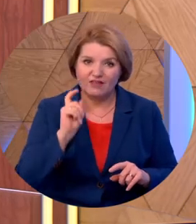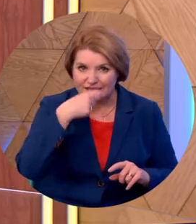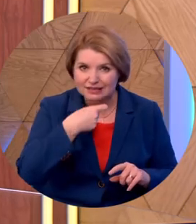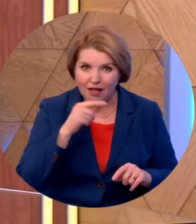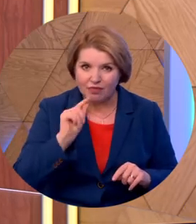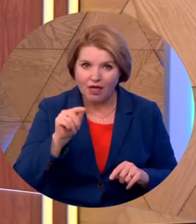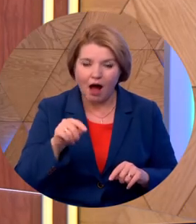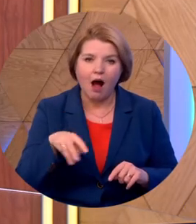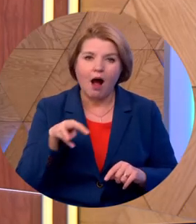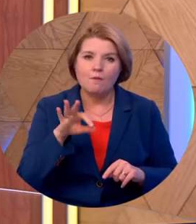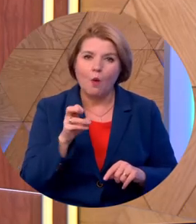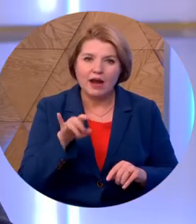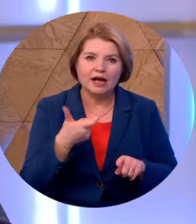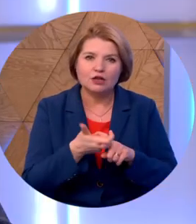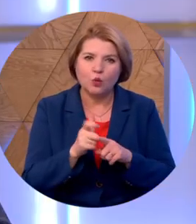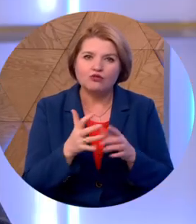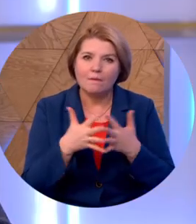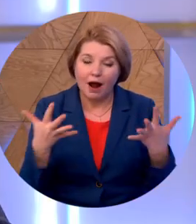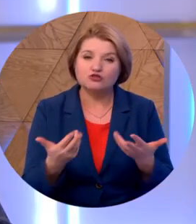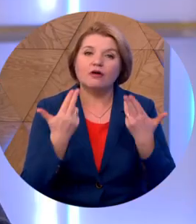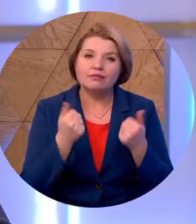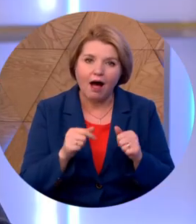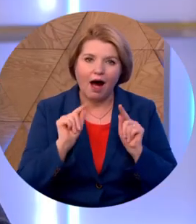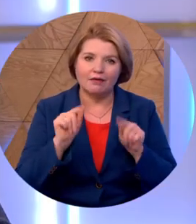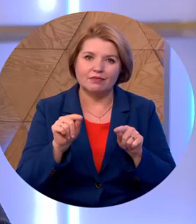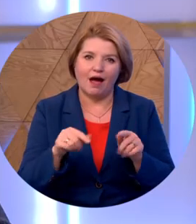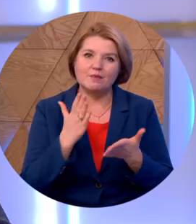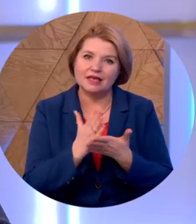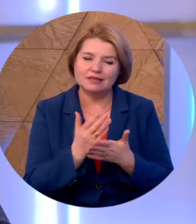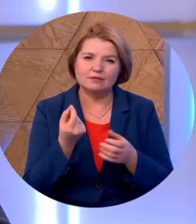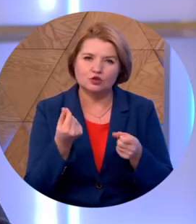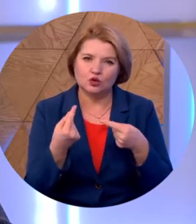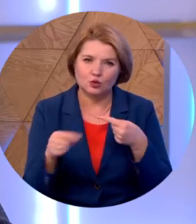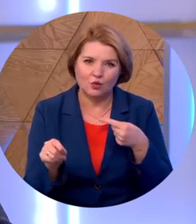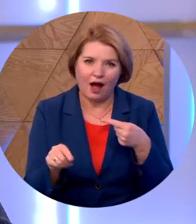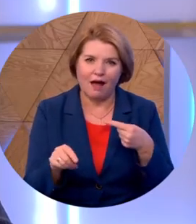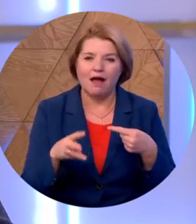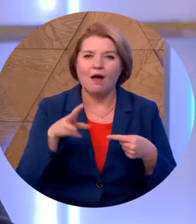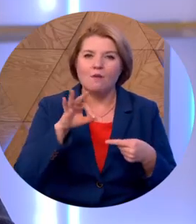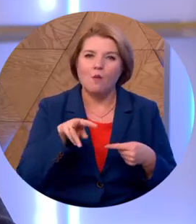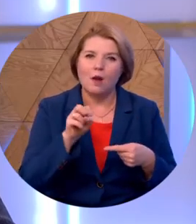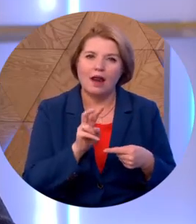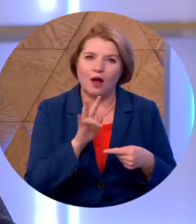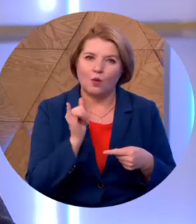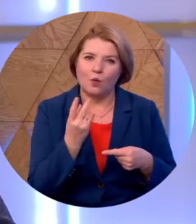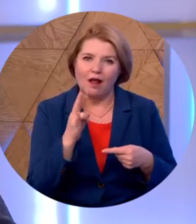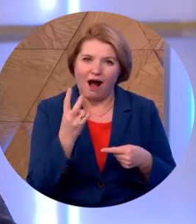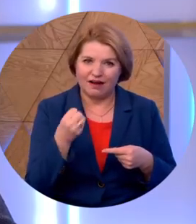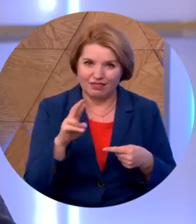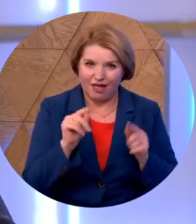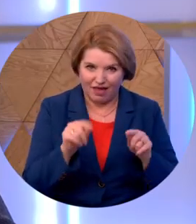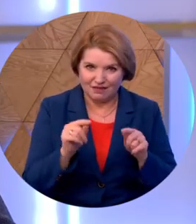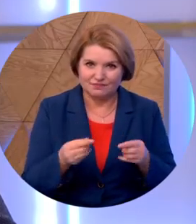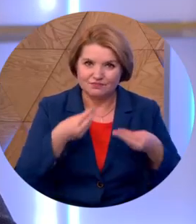попадаются внутри кожи Вот поэтому я и сказал что там низкомолекулярные гиалурона кислота Да она другая и поэтому именно за счёт лазерного